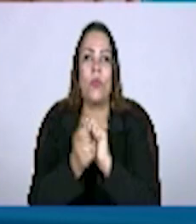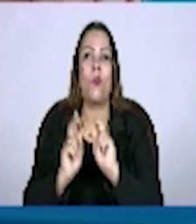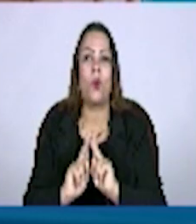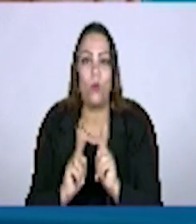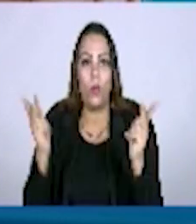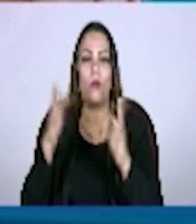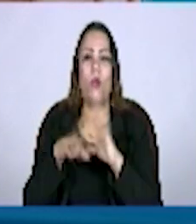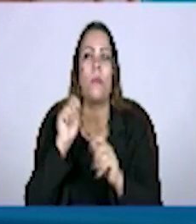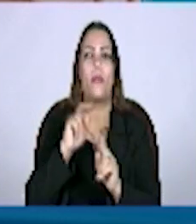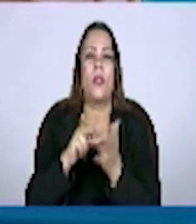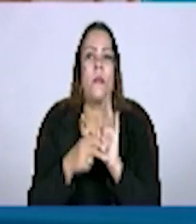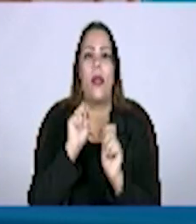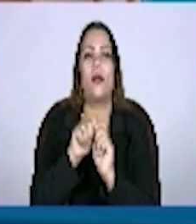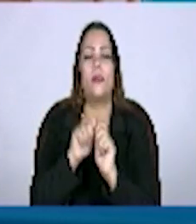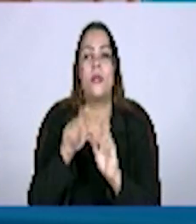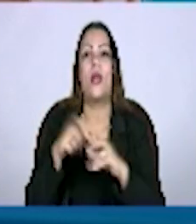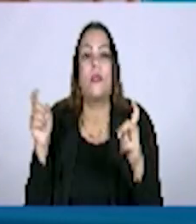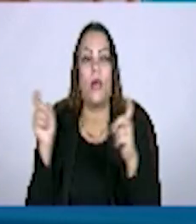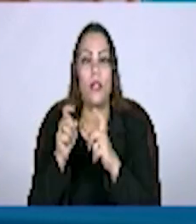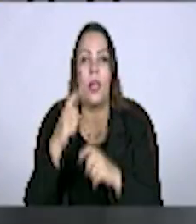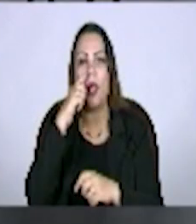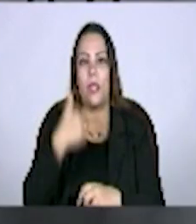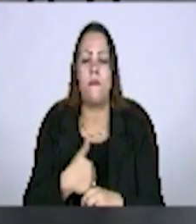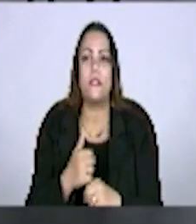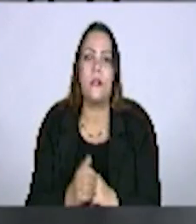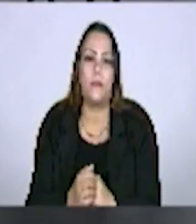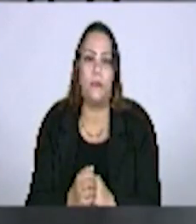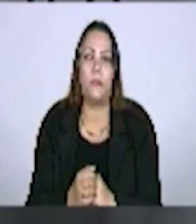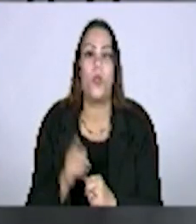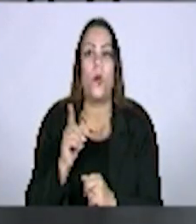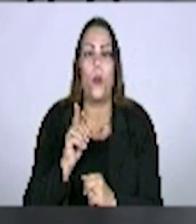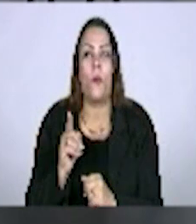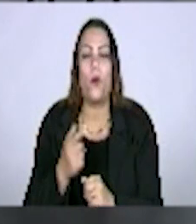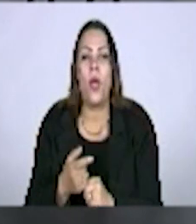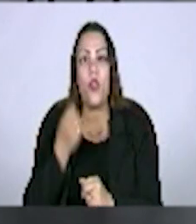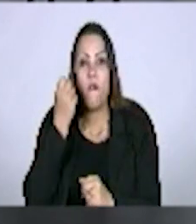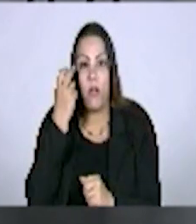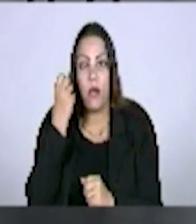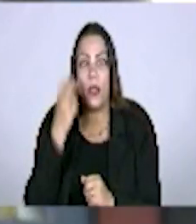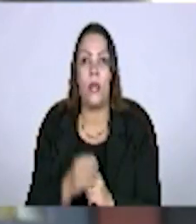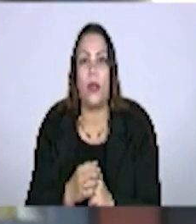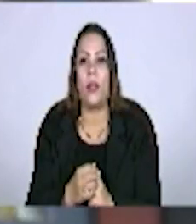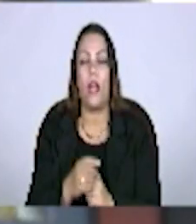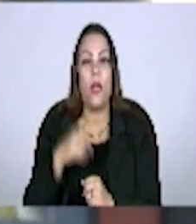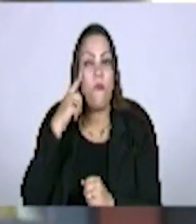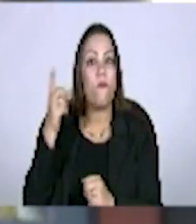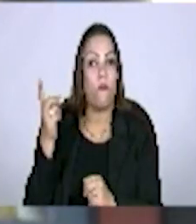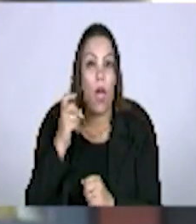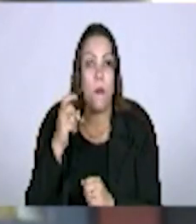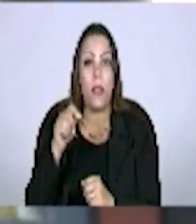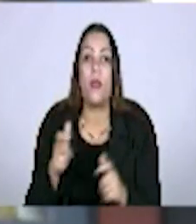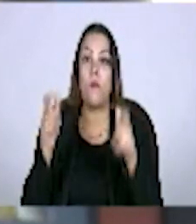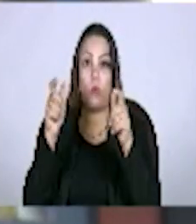وتحديثه فهي عمليه تحدي بالذات ف فكره ادراك ان